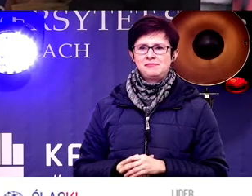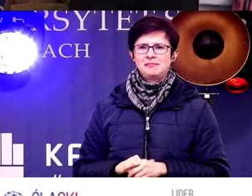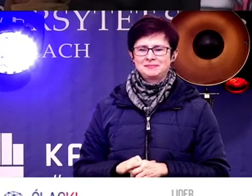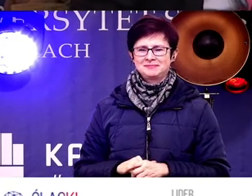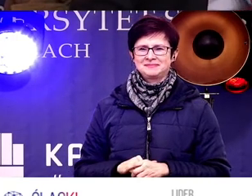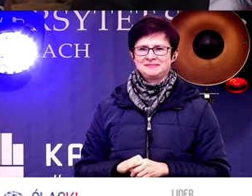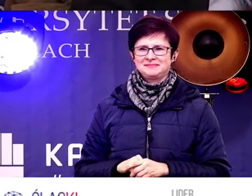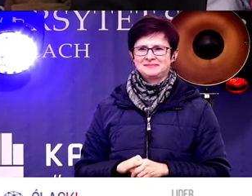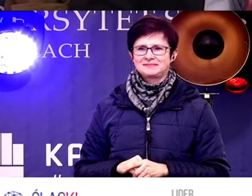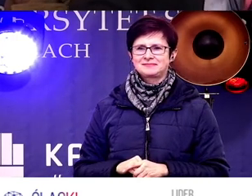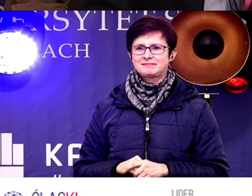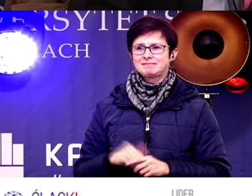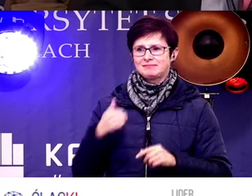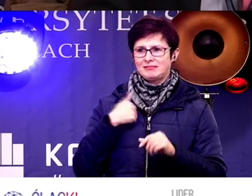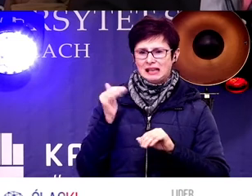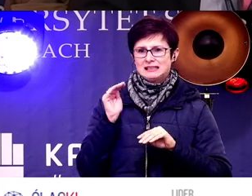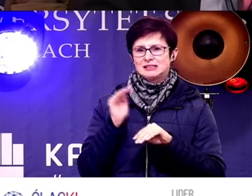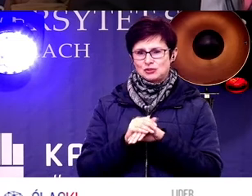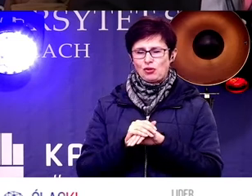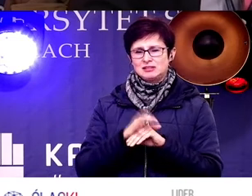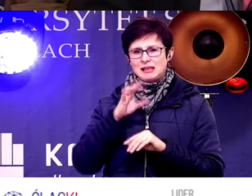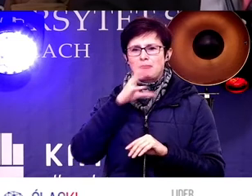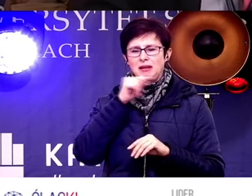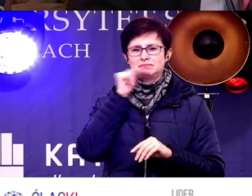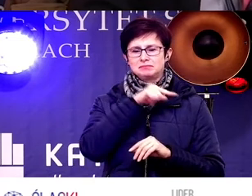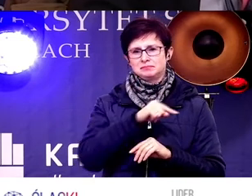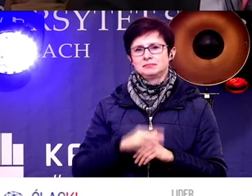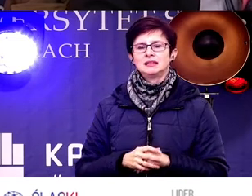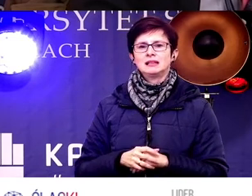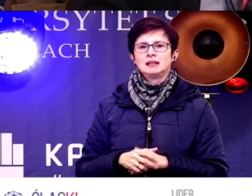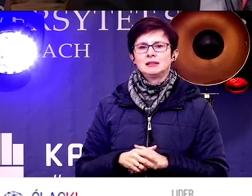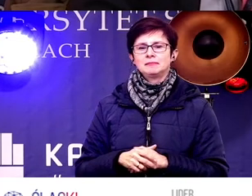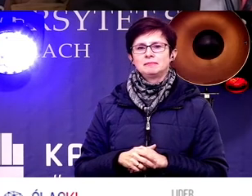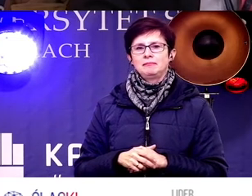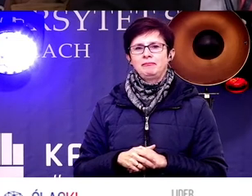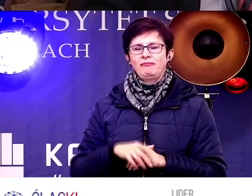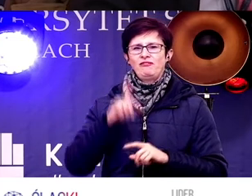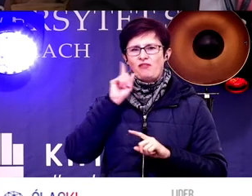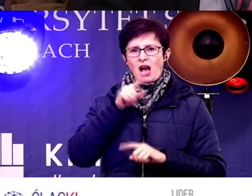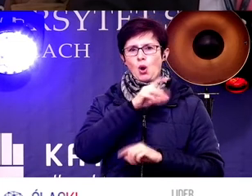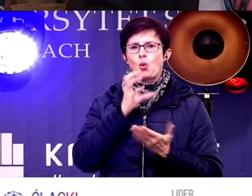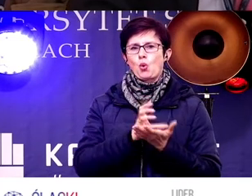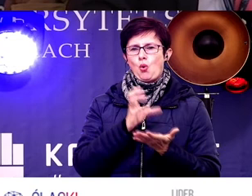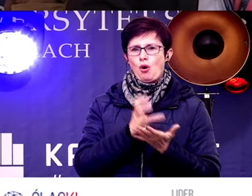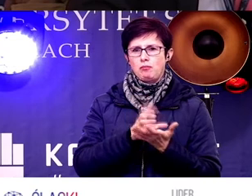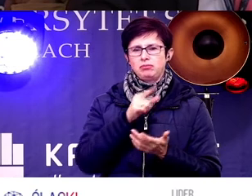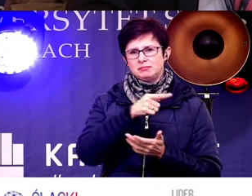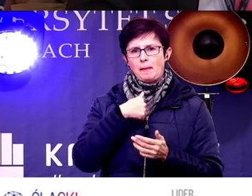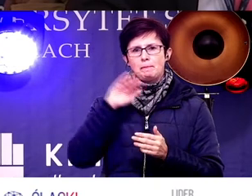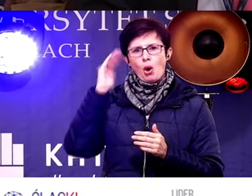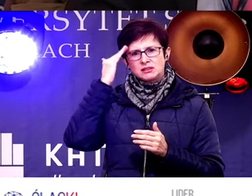Ja się oczywiście zgodzę z panem ambasadorem, ale chciałbym tylko dodać, że rzeczywiście na Kubie, spośród poznanych tam